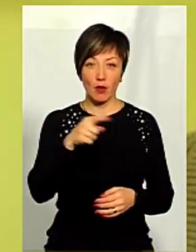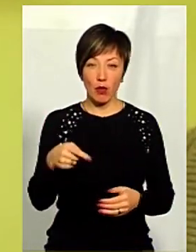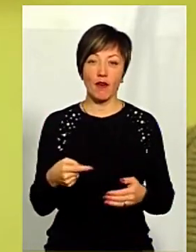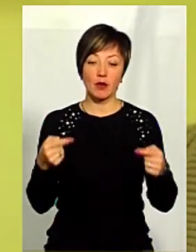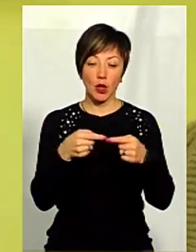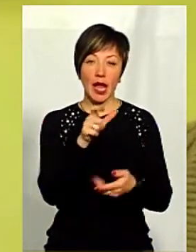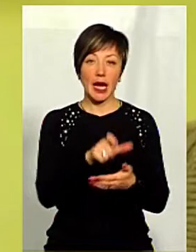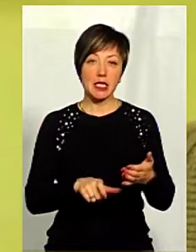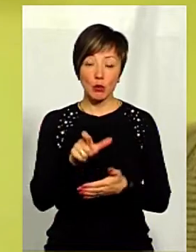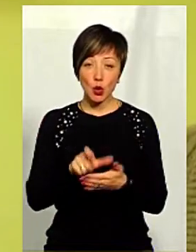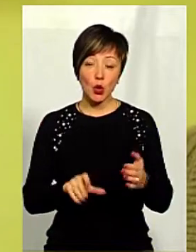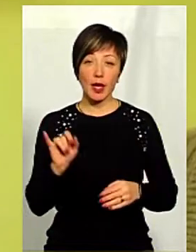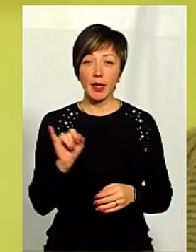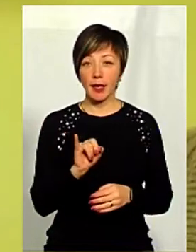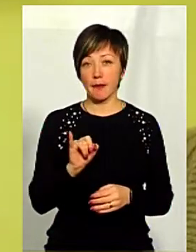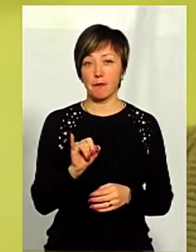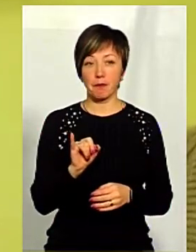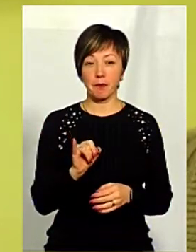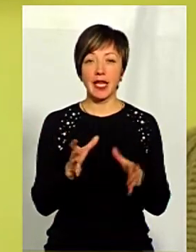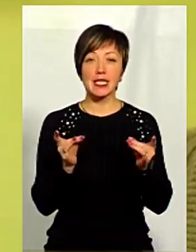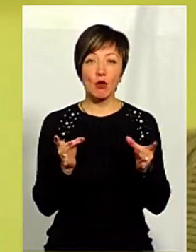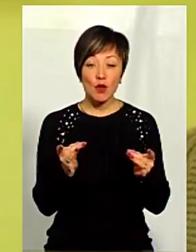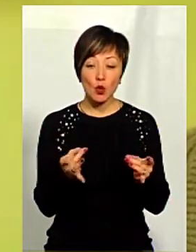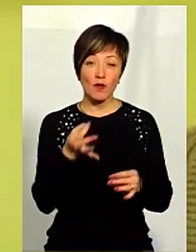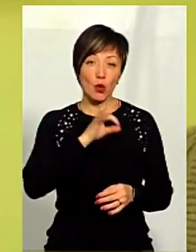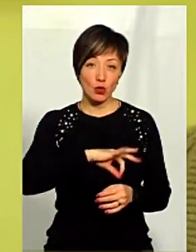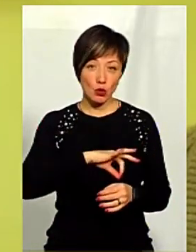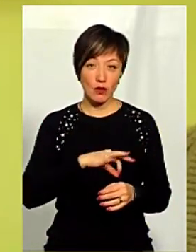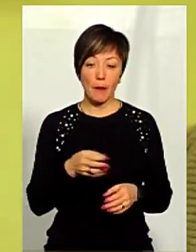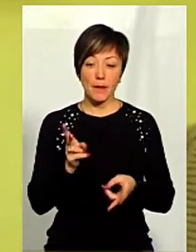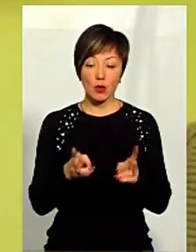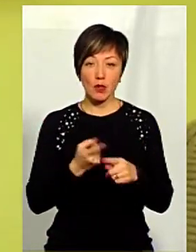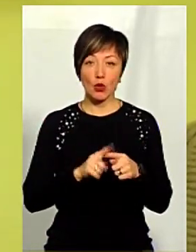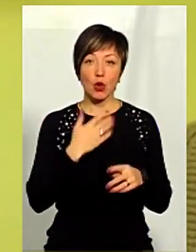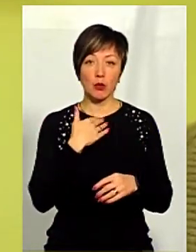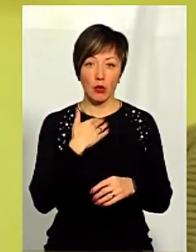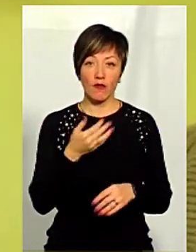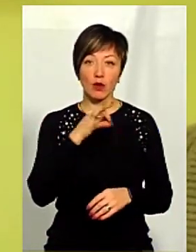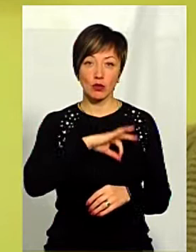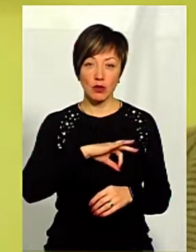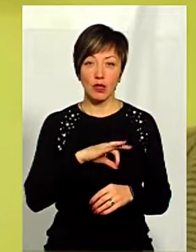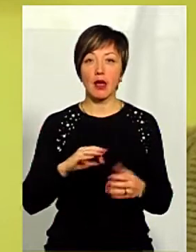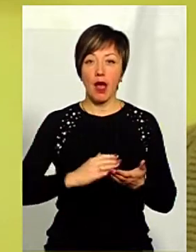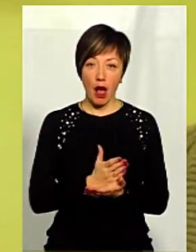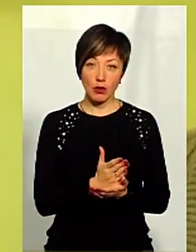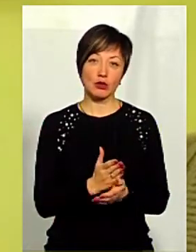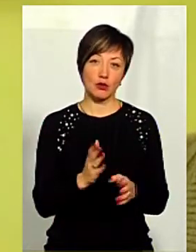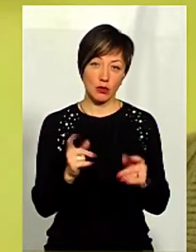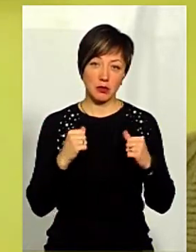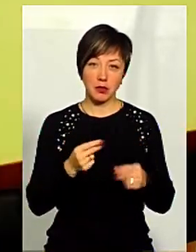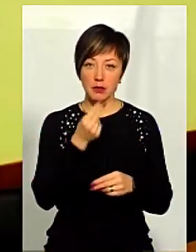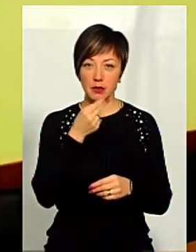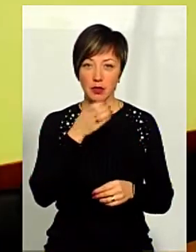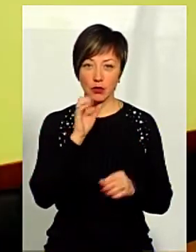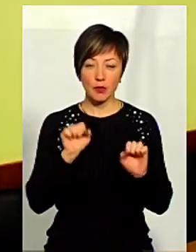до рецептур. І сировину, яку приміняють для приготування цього напою, використовують якісну і безпечну для